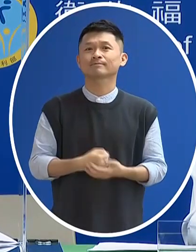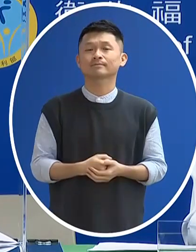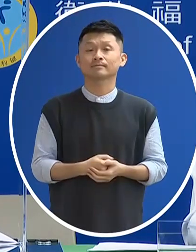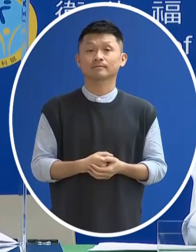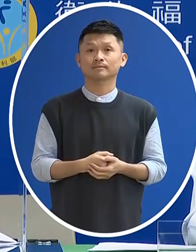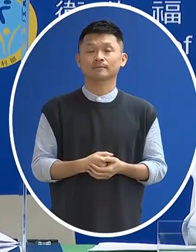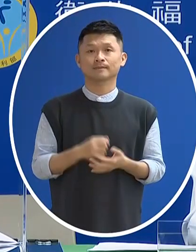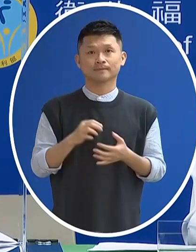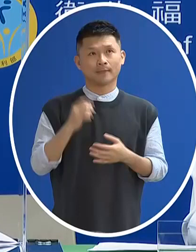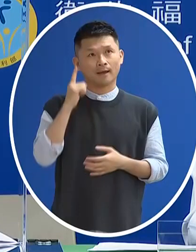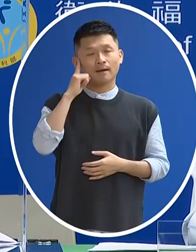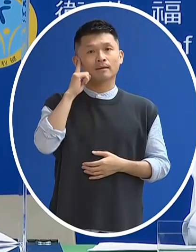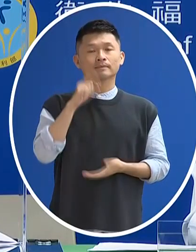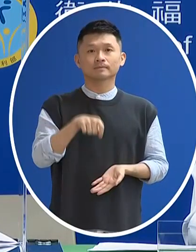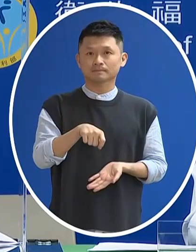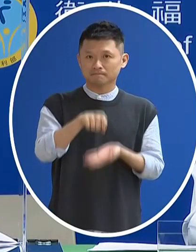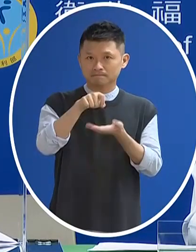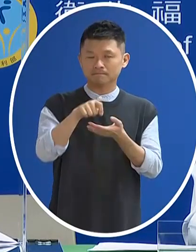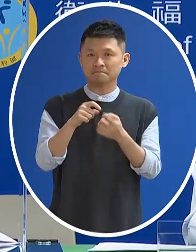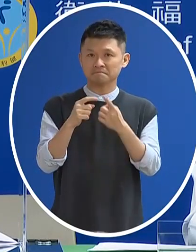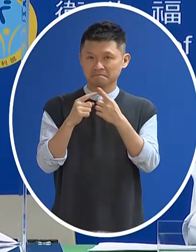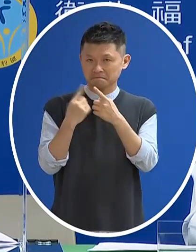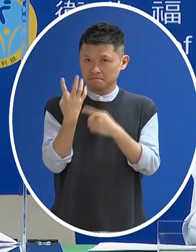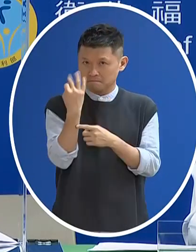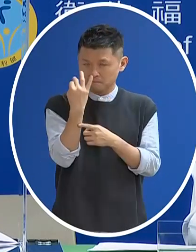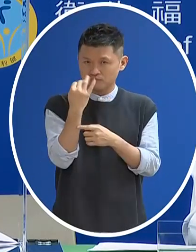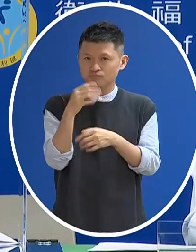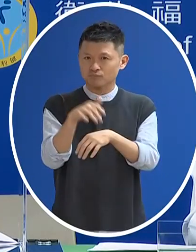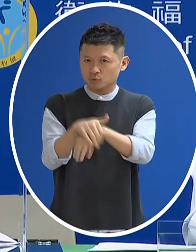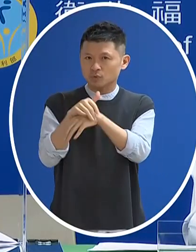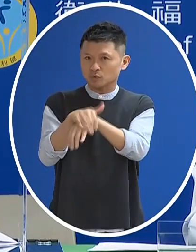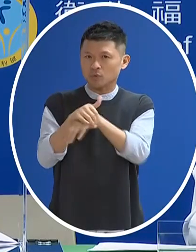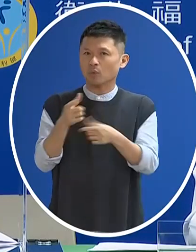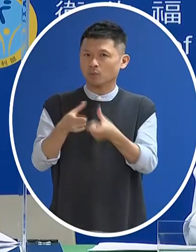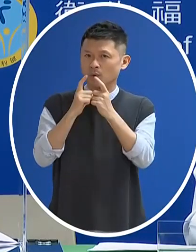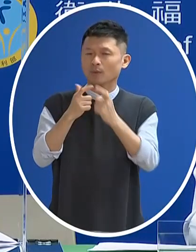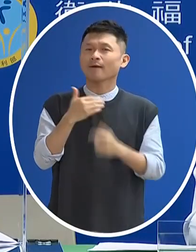到了有相当比例可能可以救治回来。